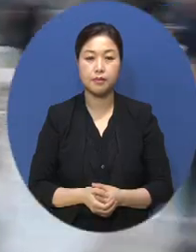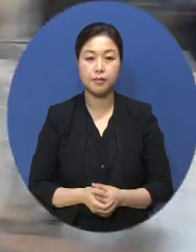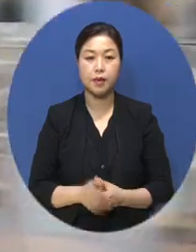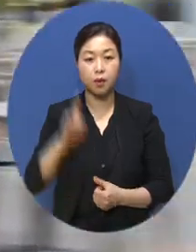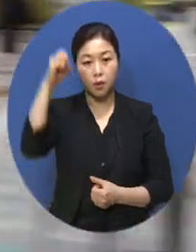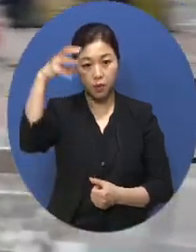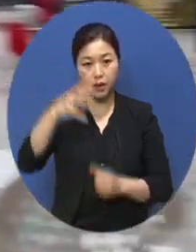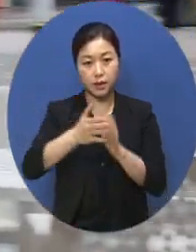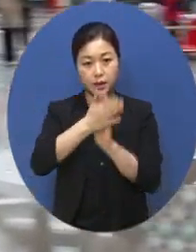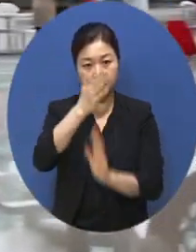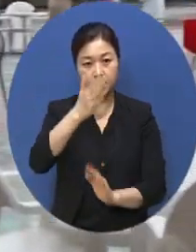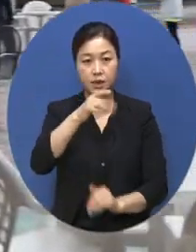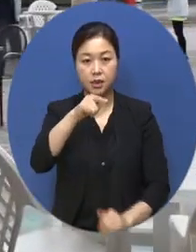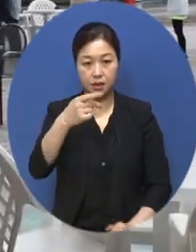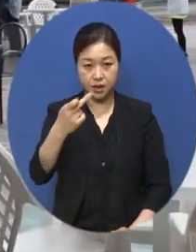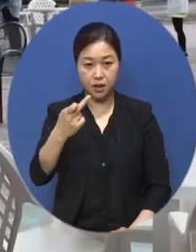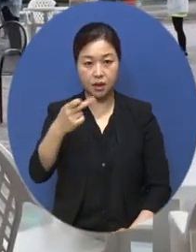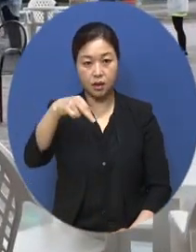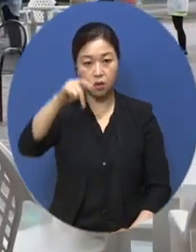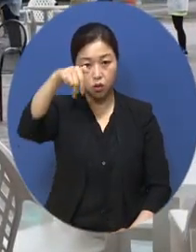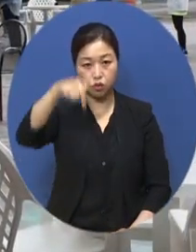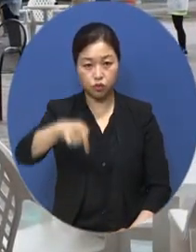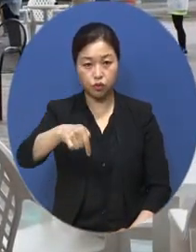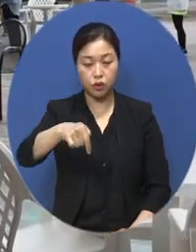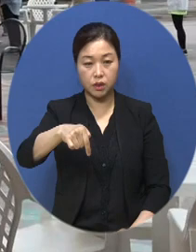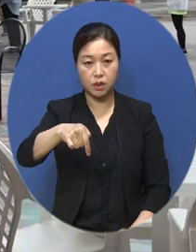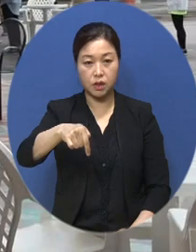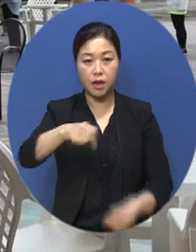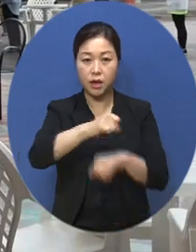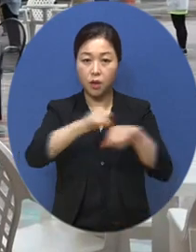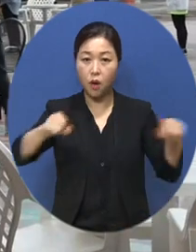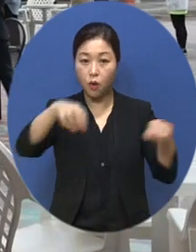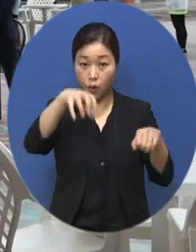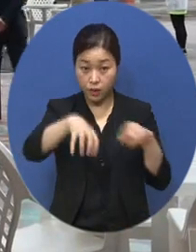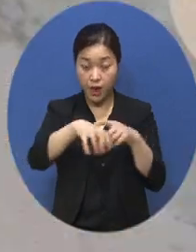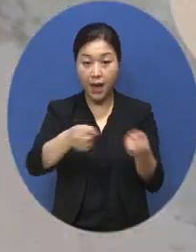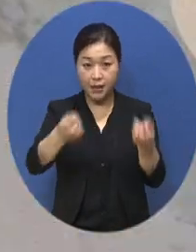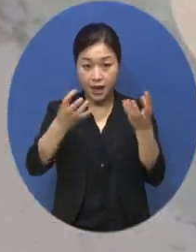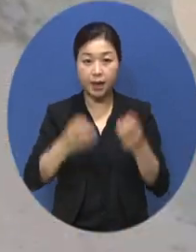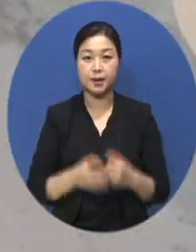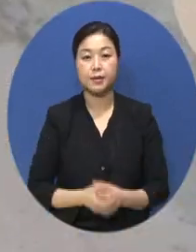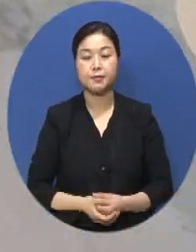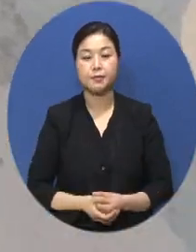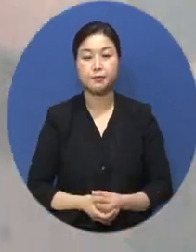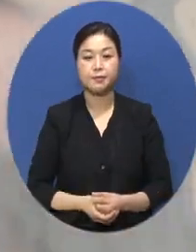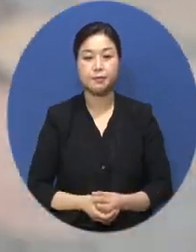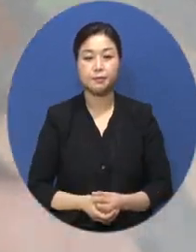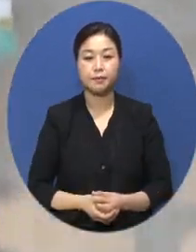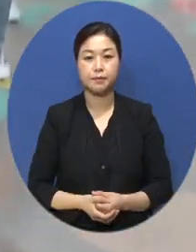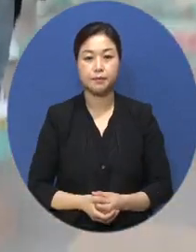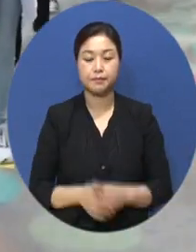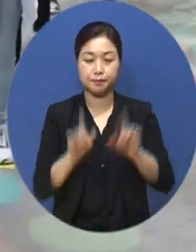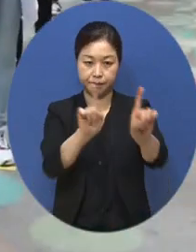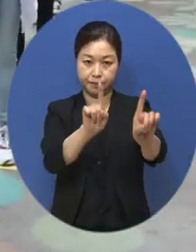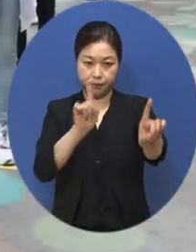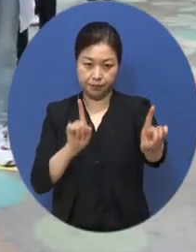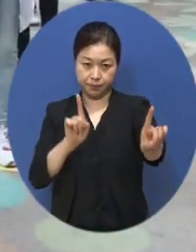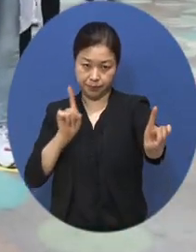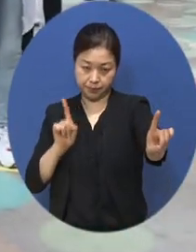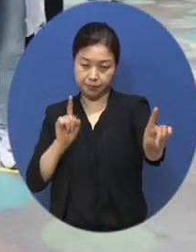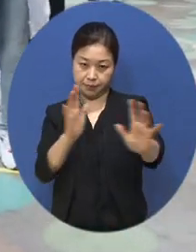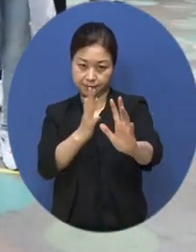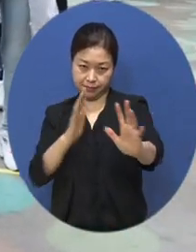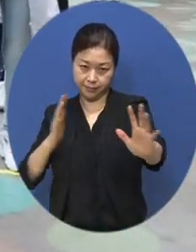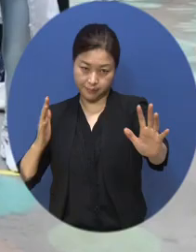고양시 일산서구 원마운트 야외 무대에 마련된 한 행사장. 거리 두기에 맞춰 길게